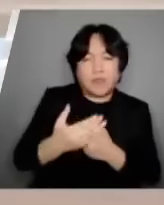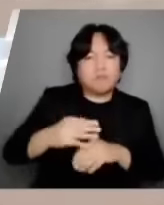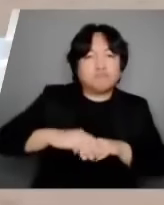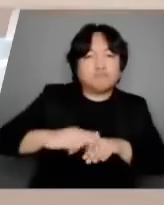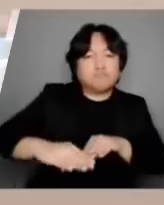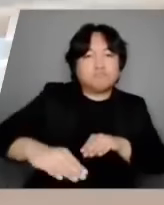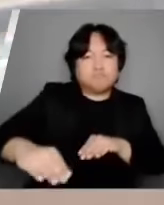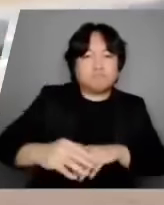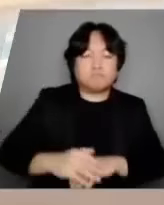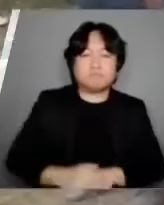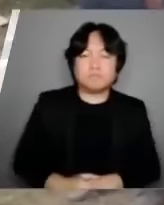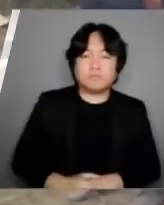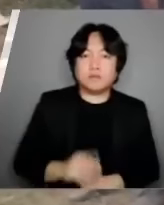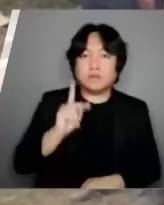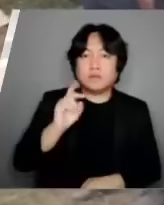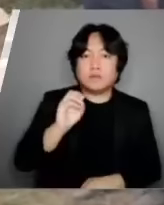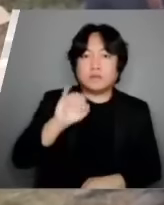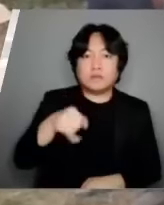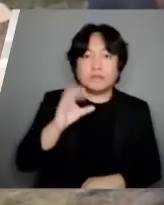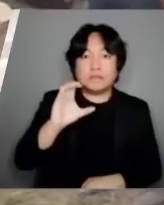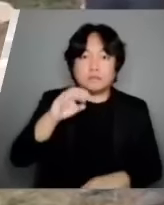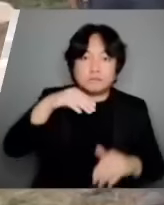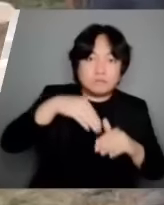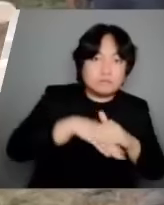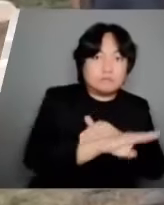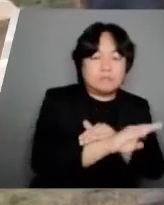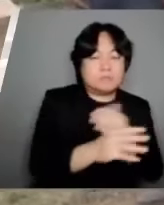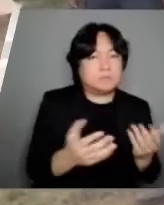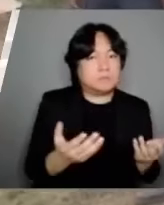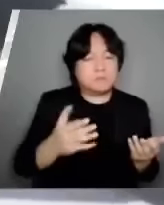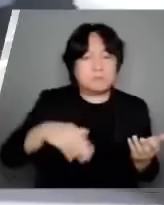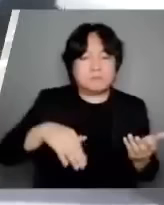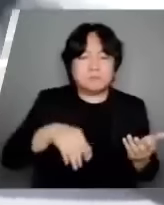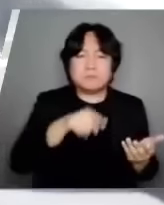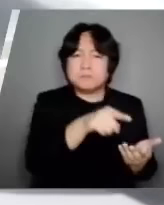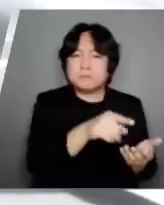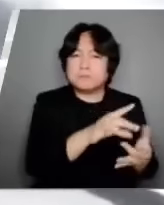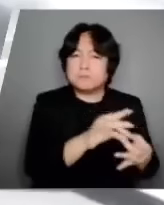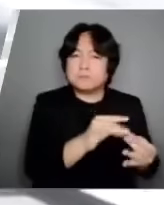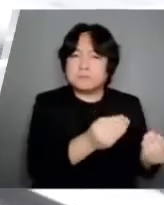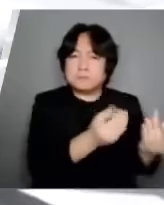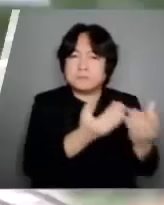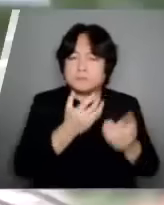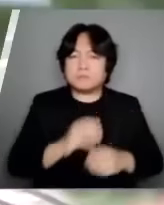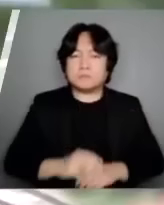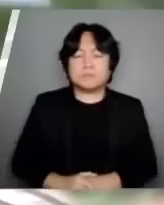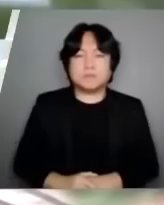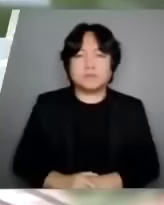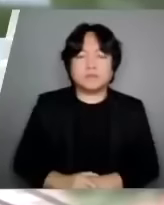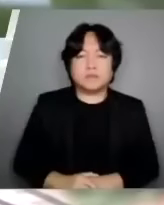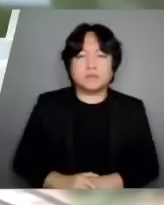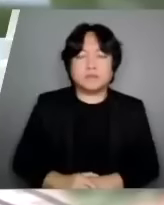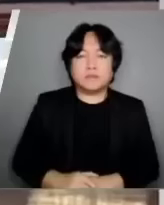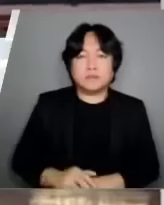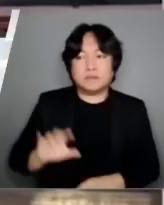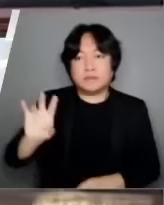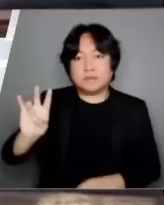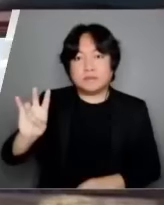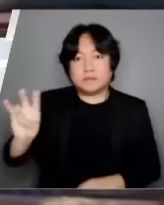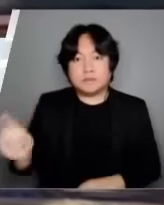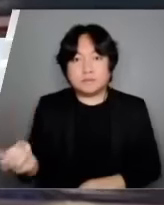loob nito. Ayon sa KOJC, bandang alas 7 hanggang alas 9 ng umaga nang magsimula raw ulit ang